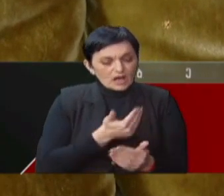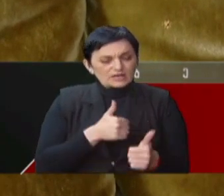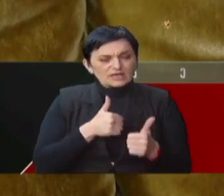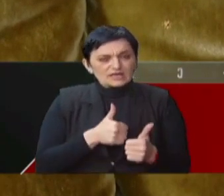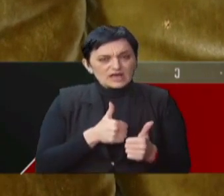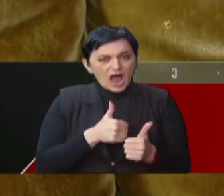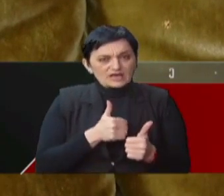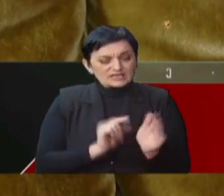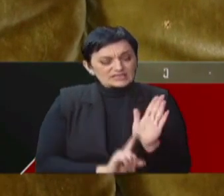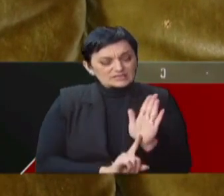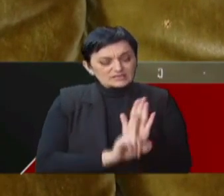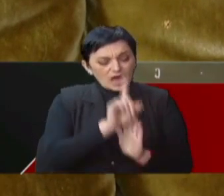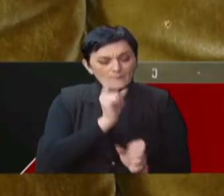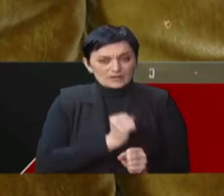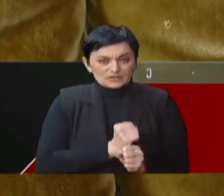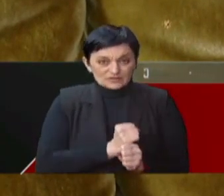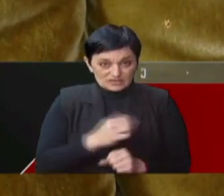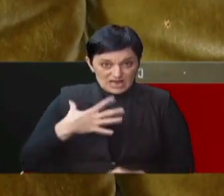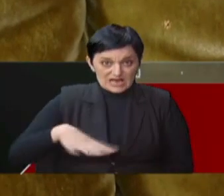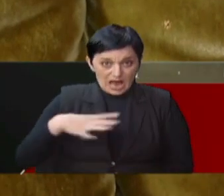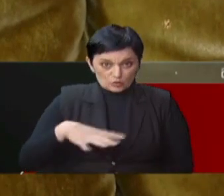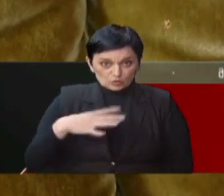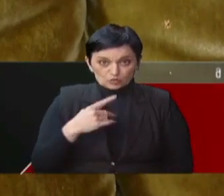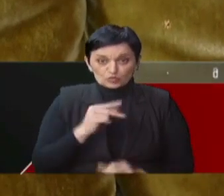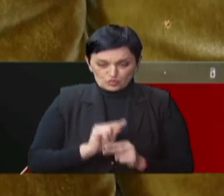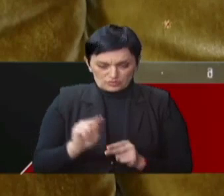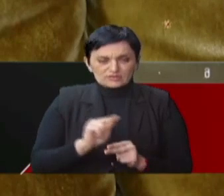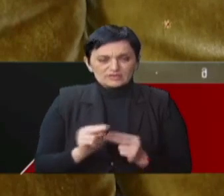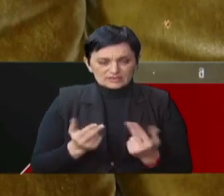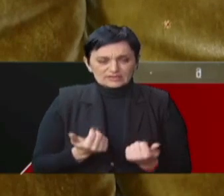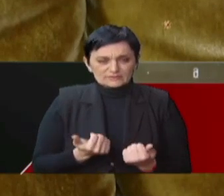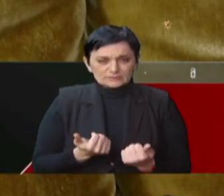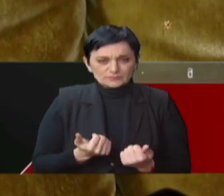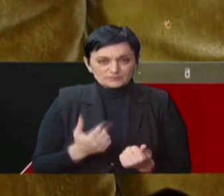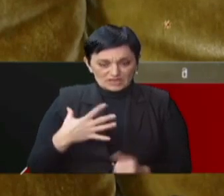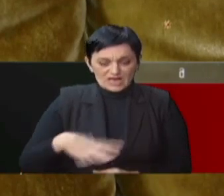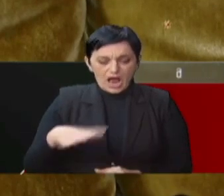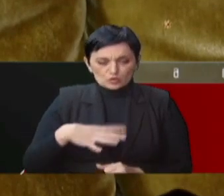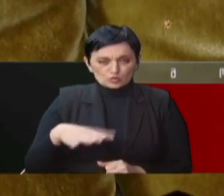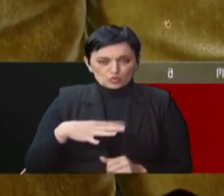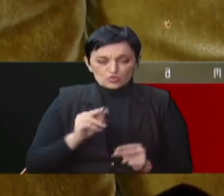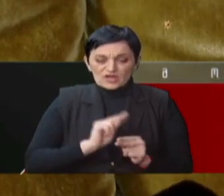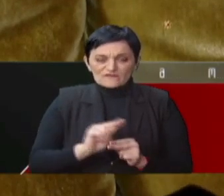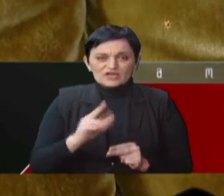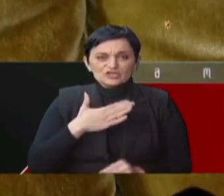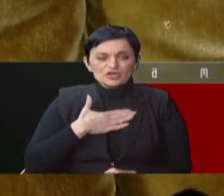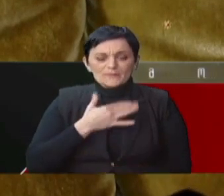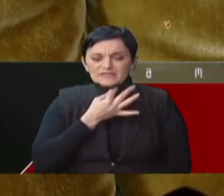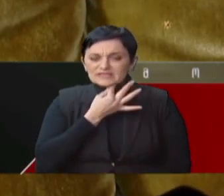კარგის დამკვიდრებით. ქართულს ასწავლიდით? კი, ქართულს. ქართულს ასწავლიდი, ჩემ